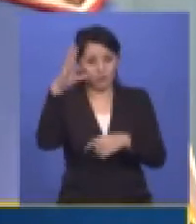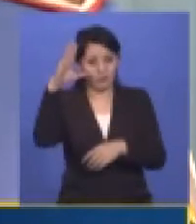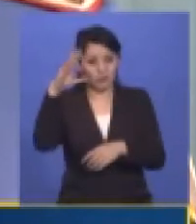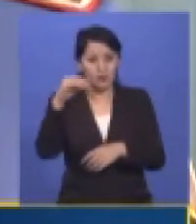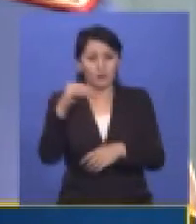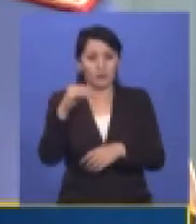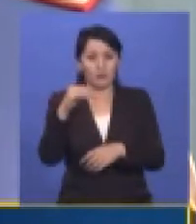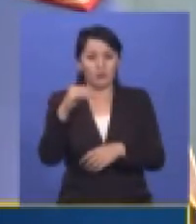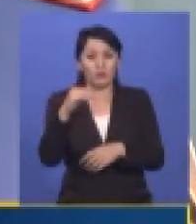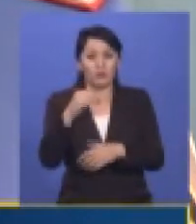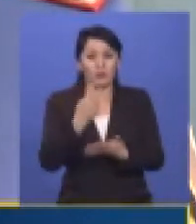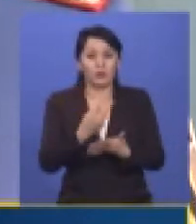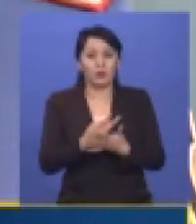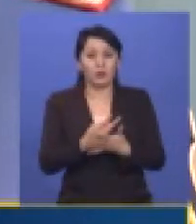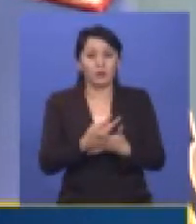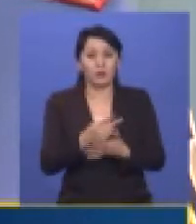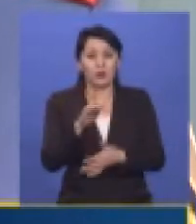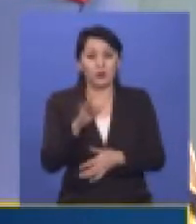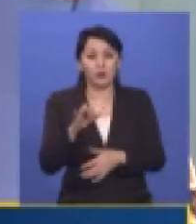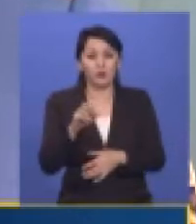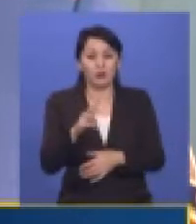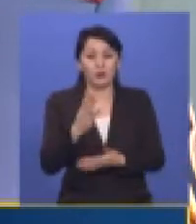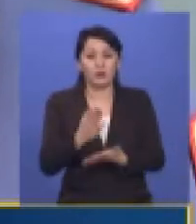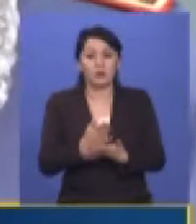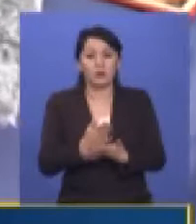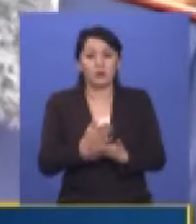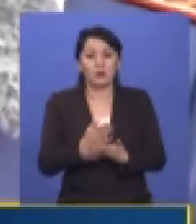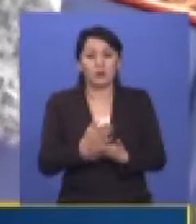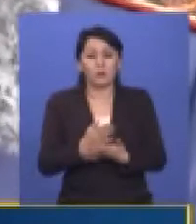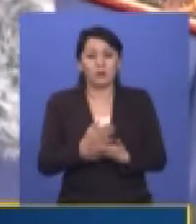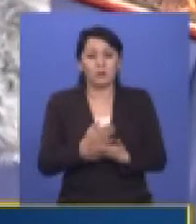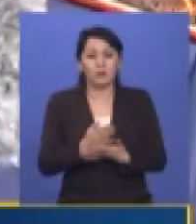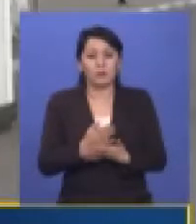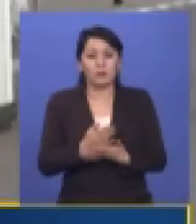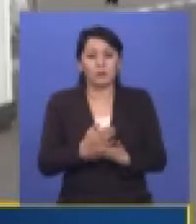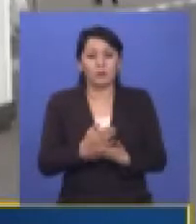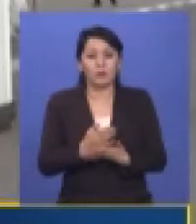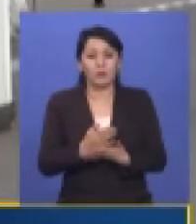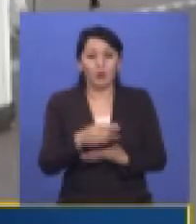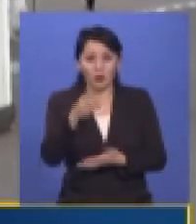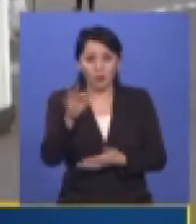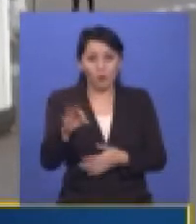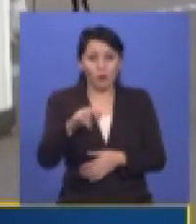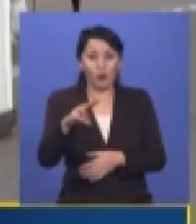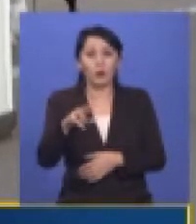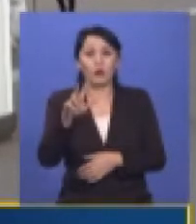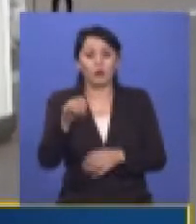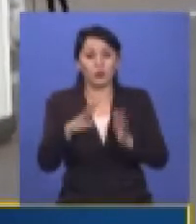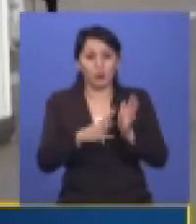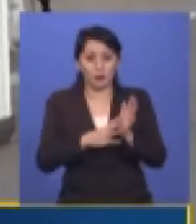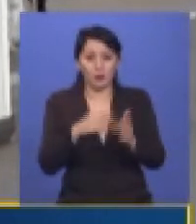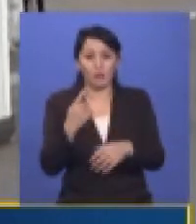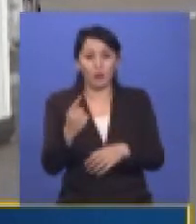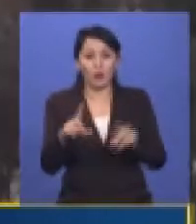вечером сброс на терминал скачиваете. Да. Хорошо. Модуль 391 заманауи